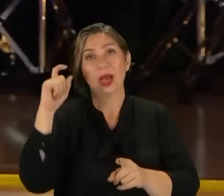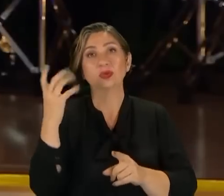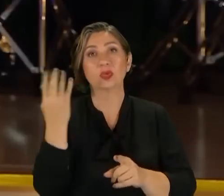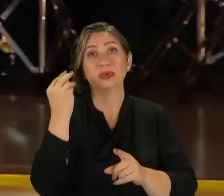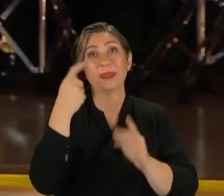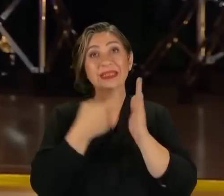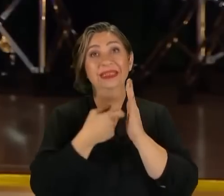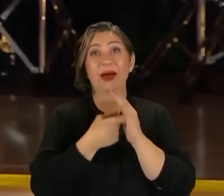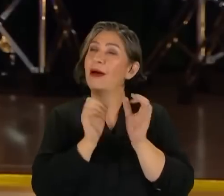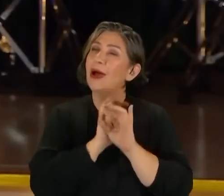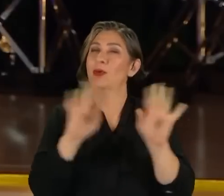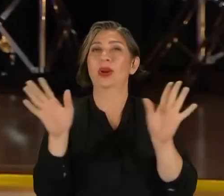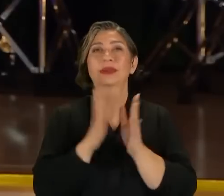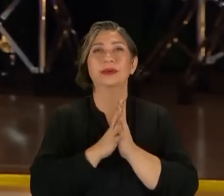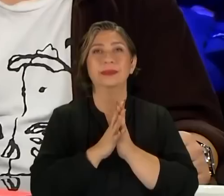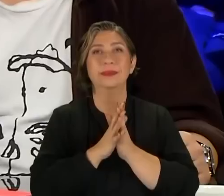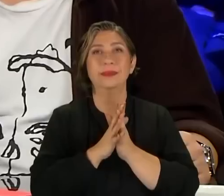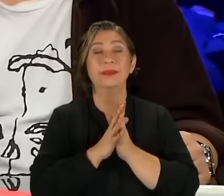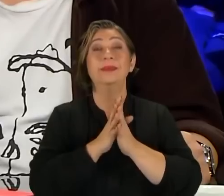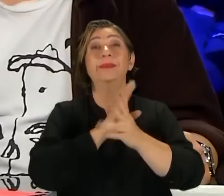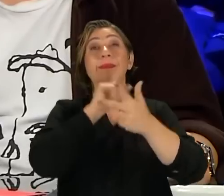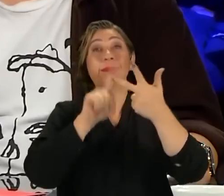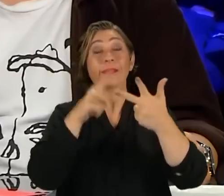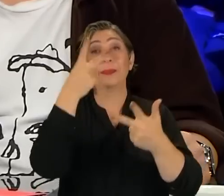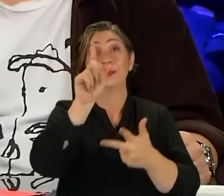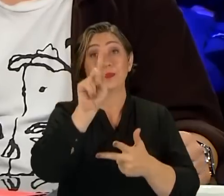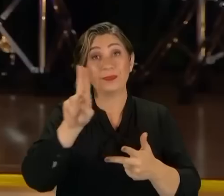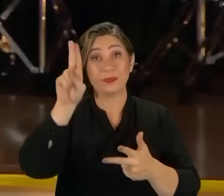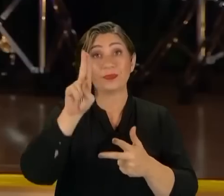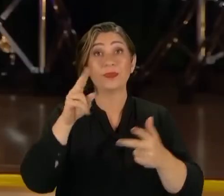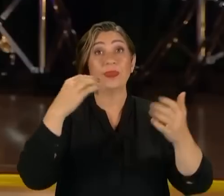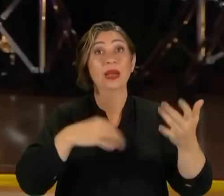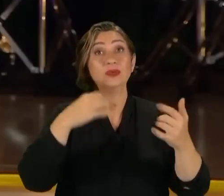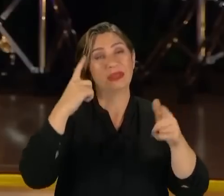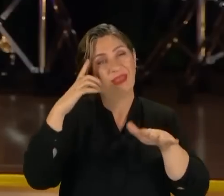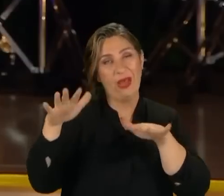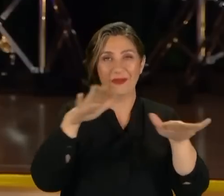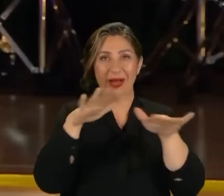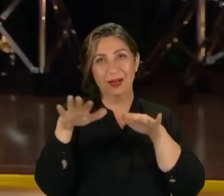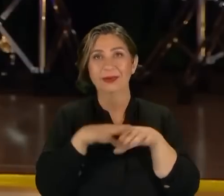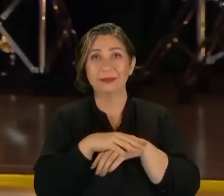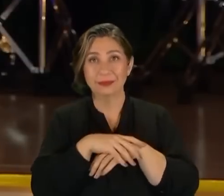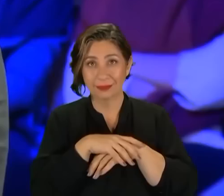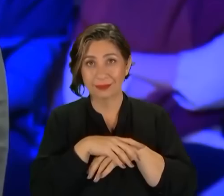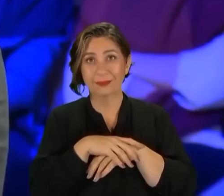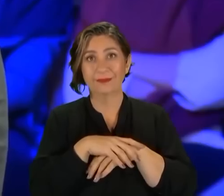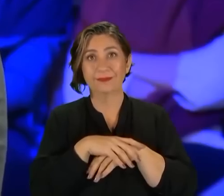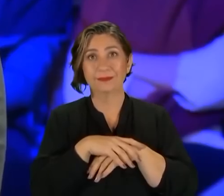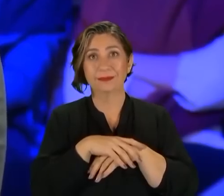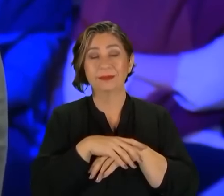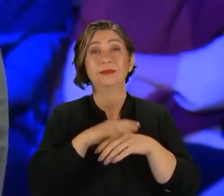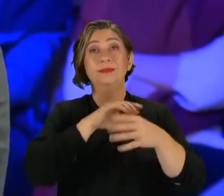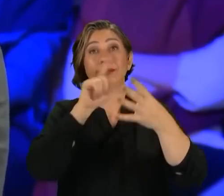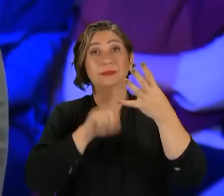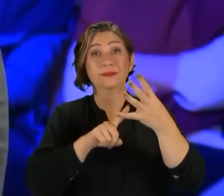güzel bir isim. Teşekkürler. Harikulade. Teşekkür ederim. Ve 2017'de Akustik Travma. Hı? Akustik